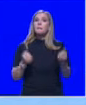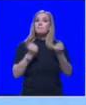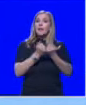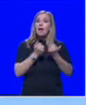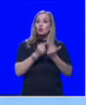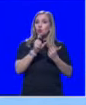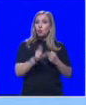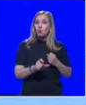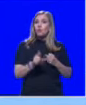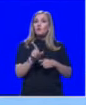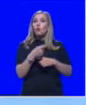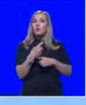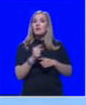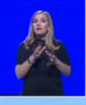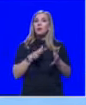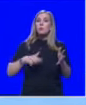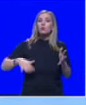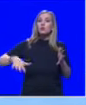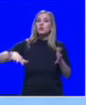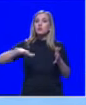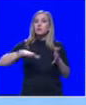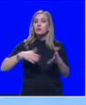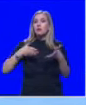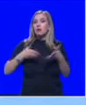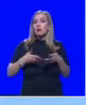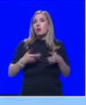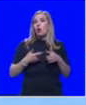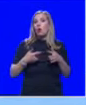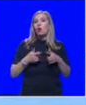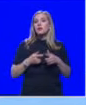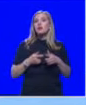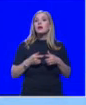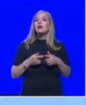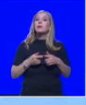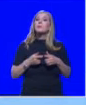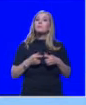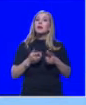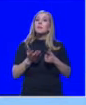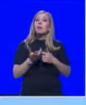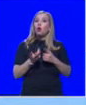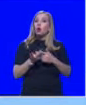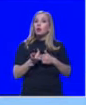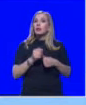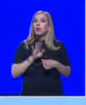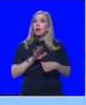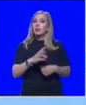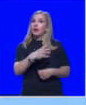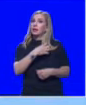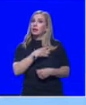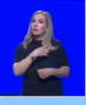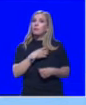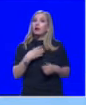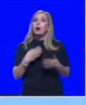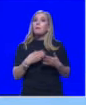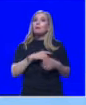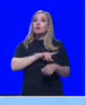Мястото му в управляващото мнозинство е от квотата на ГЕРБ. На практика, тъй като през последното